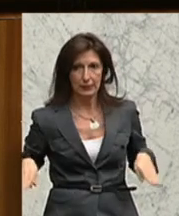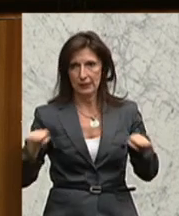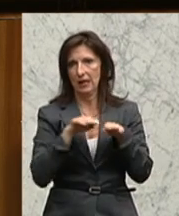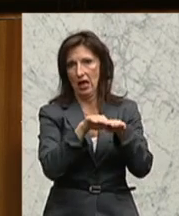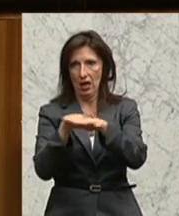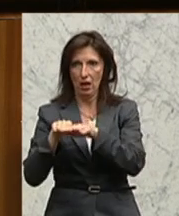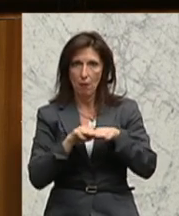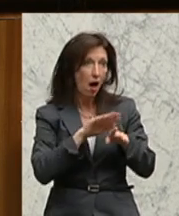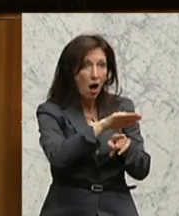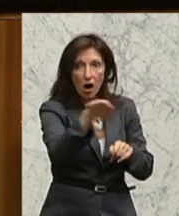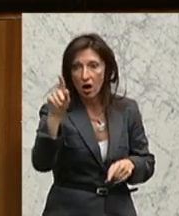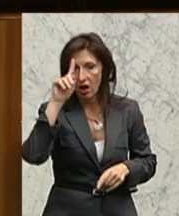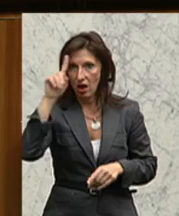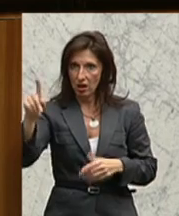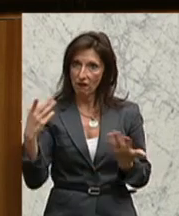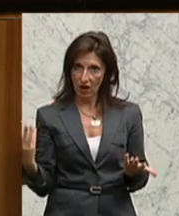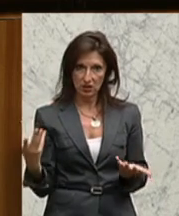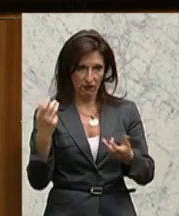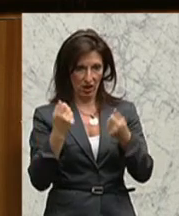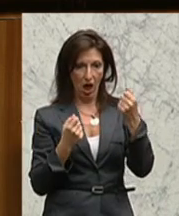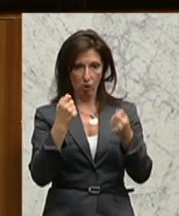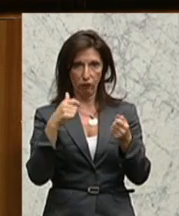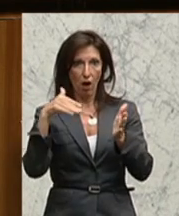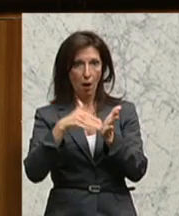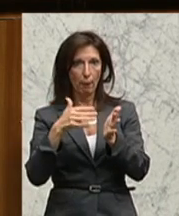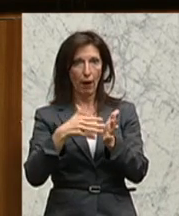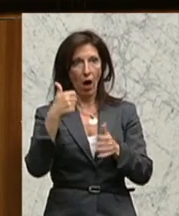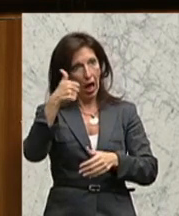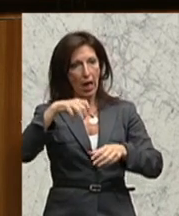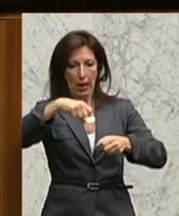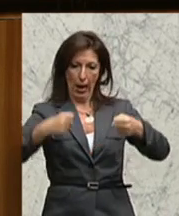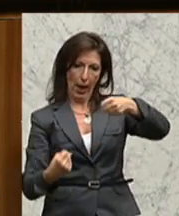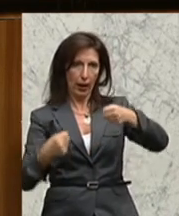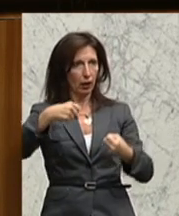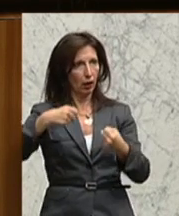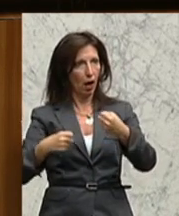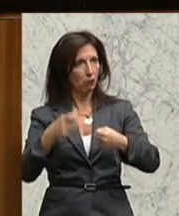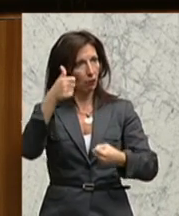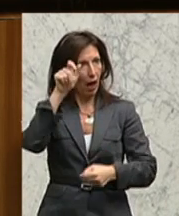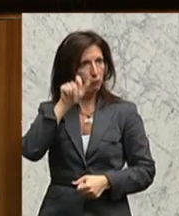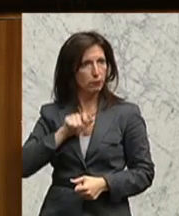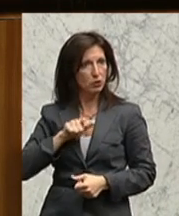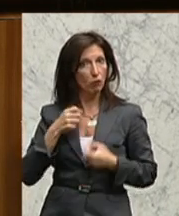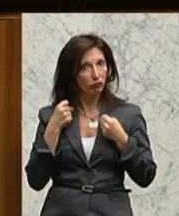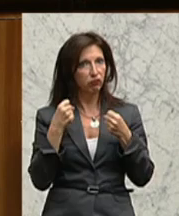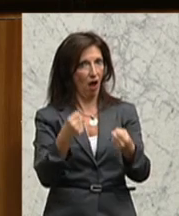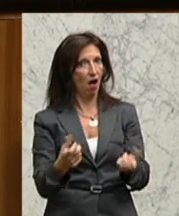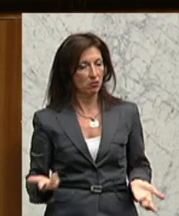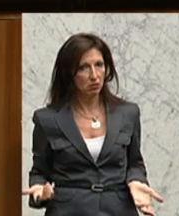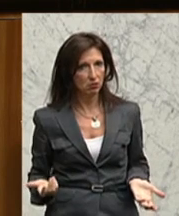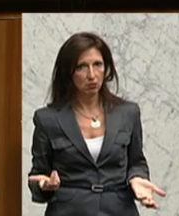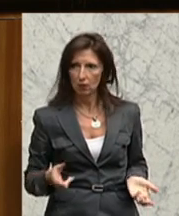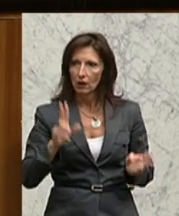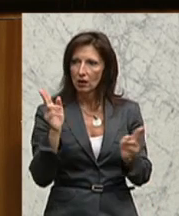fahren, dass wir ein Lenkrad brauchen und einen Fahrer oder eine Fahrerin. Ich kann nicht verstehen, dass wenn so viele